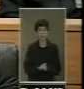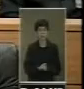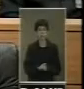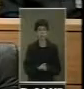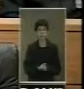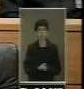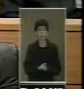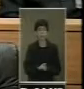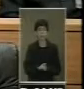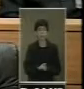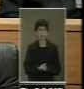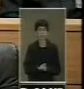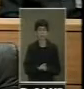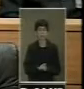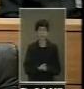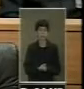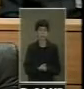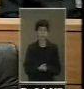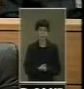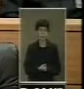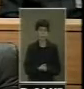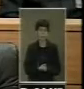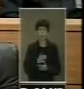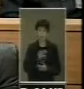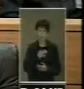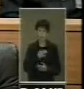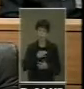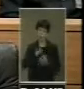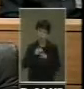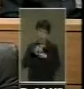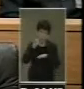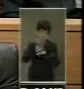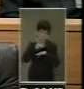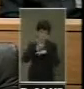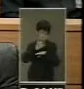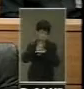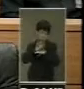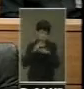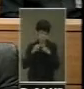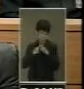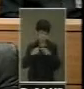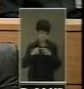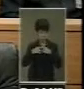ท่านประธานครับผมได้ฟังท่านผู้นำฝ่ายค้าน